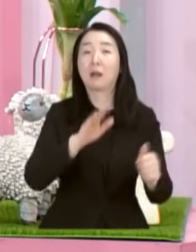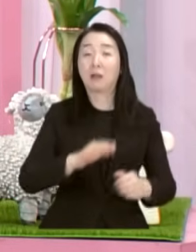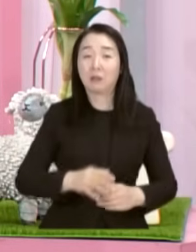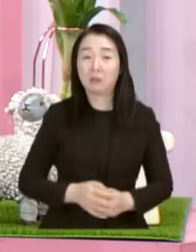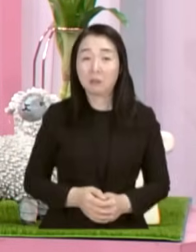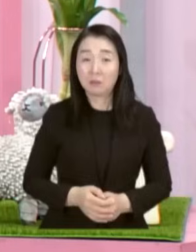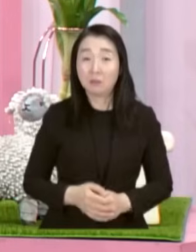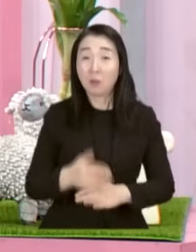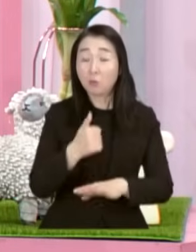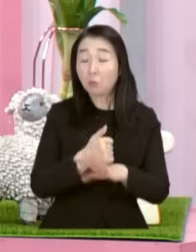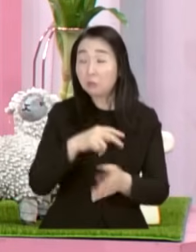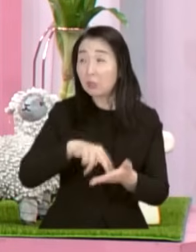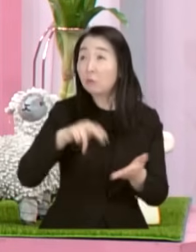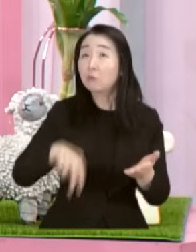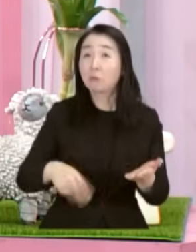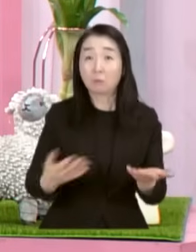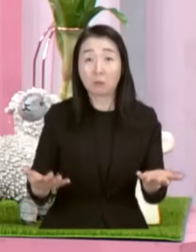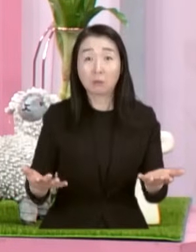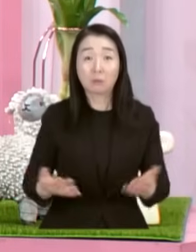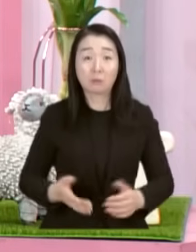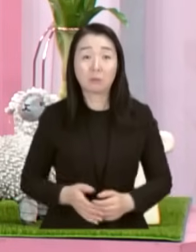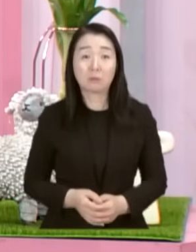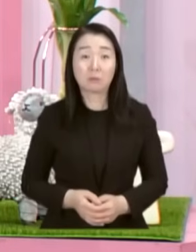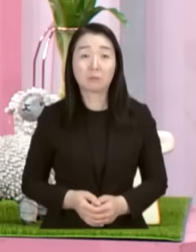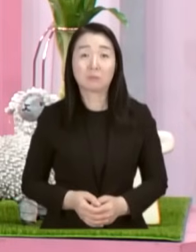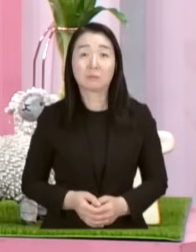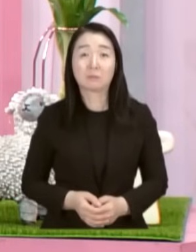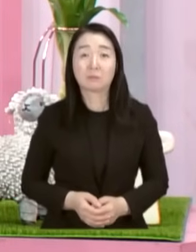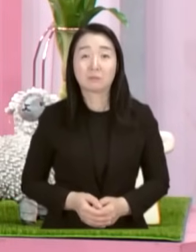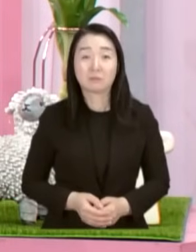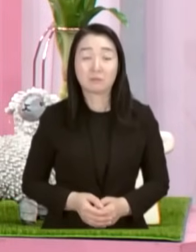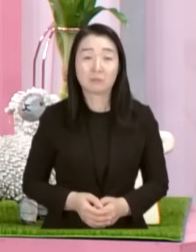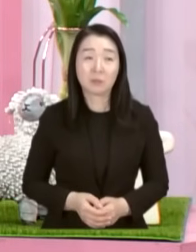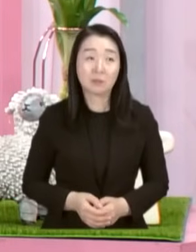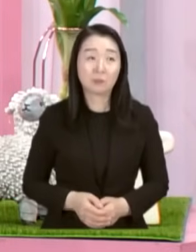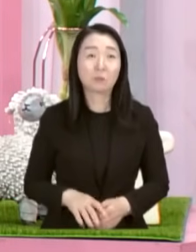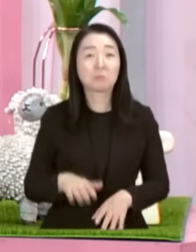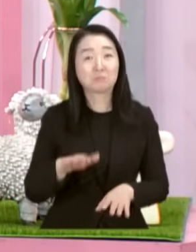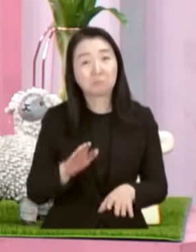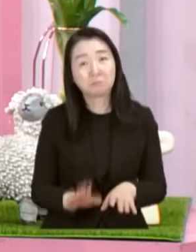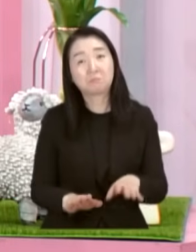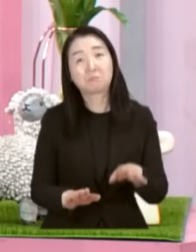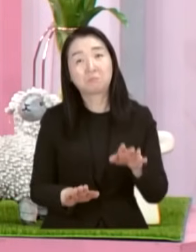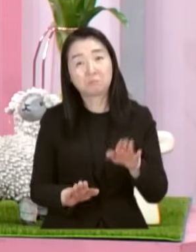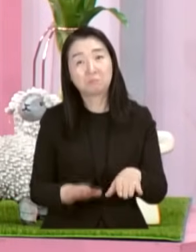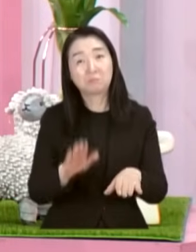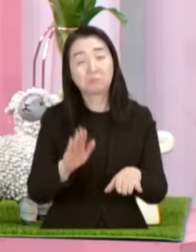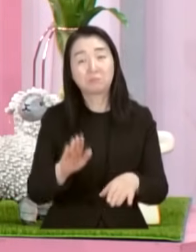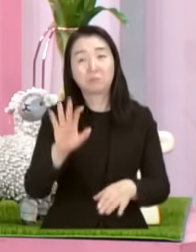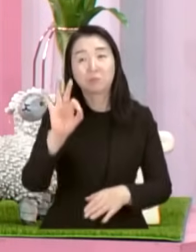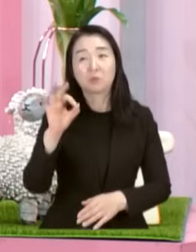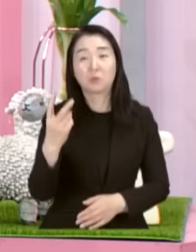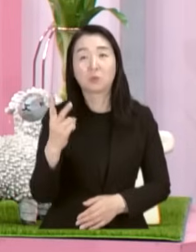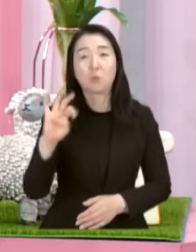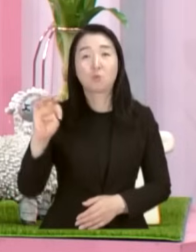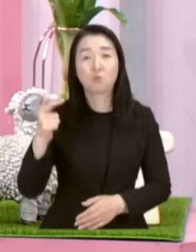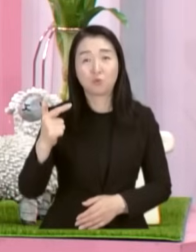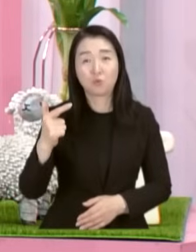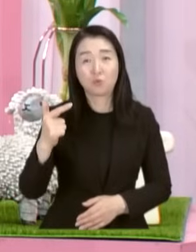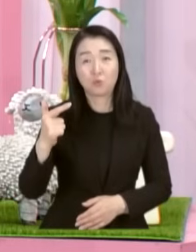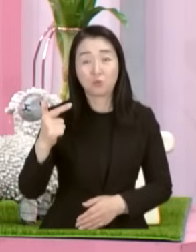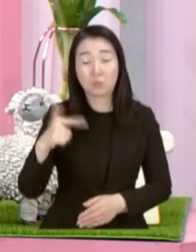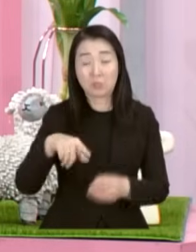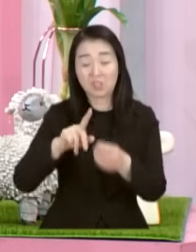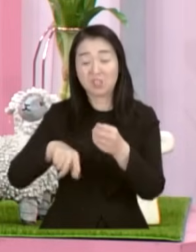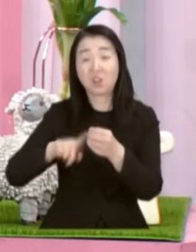그래서 떨어졌어요. 용문역에 굴러떨어졌어. 그리고선 터벅터벅 걸어서 용문사라는